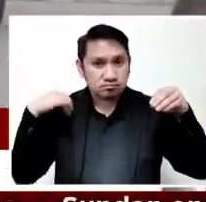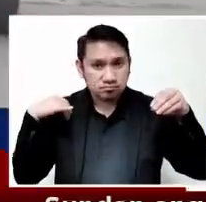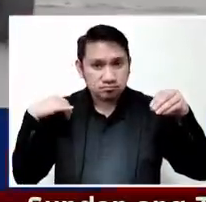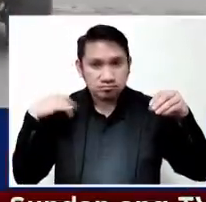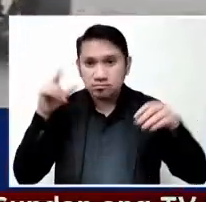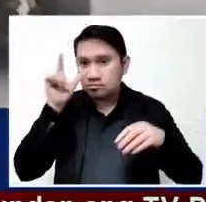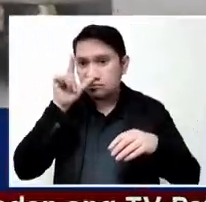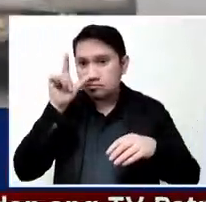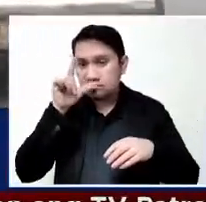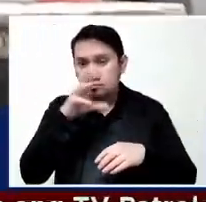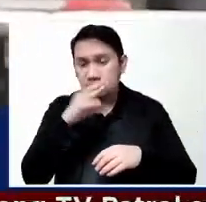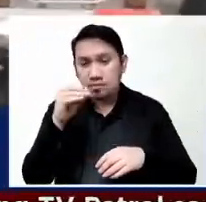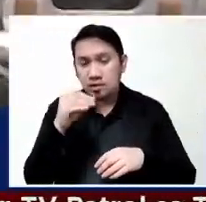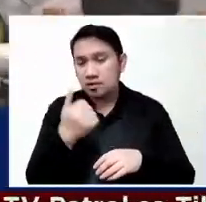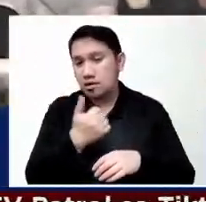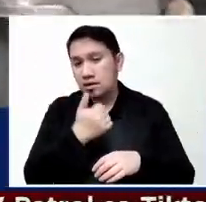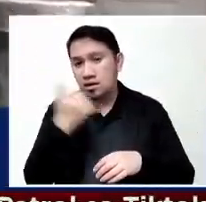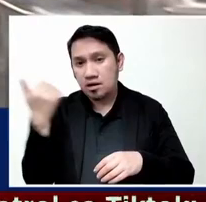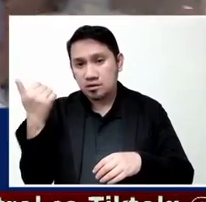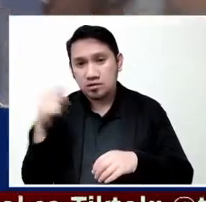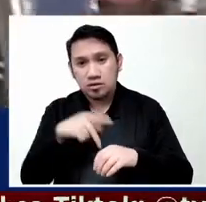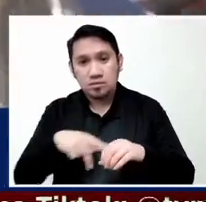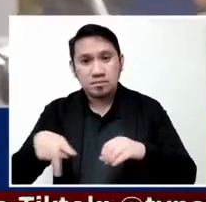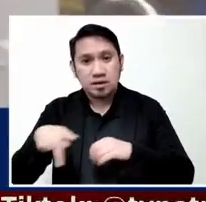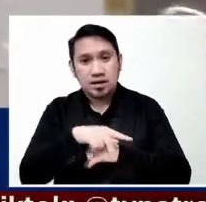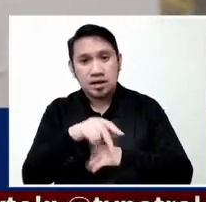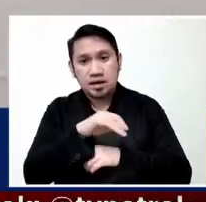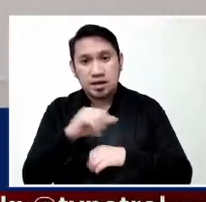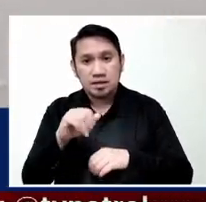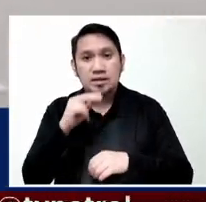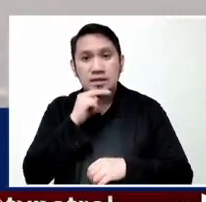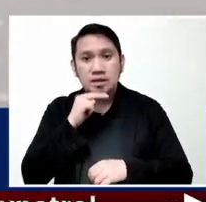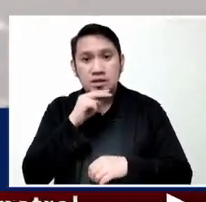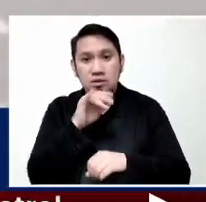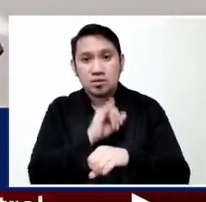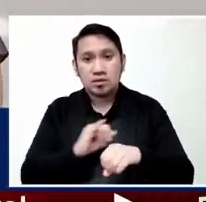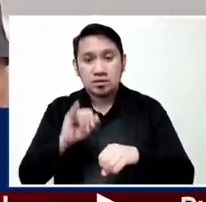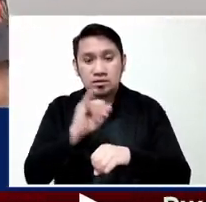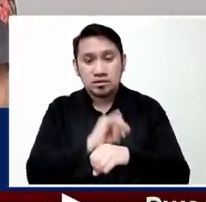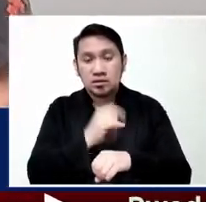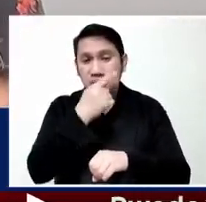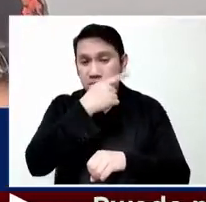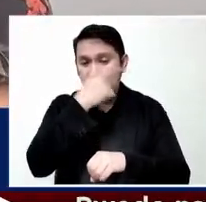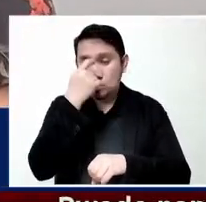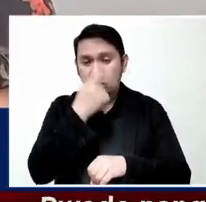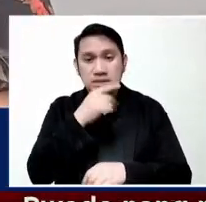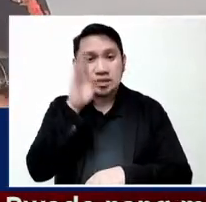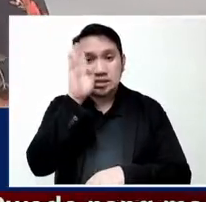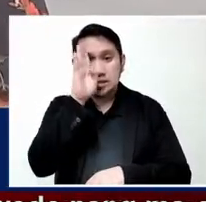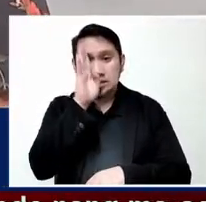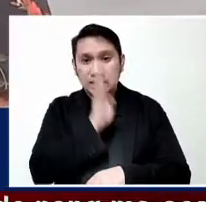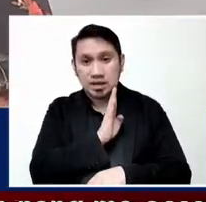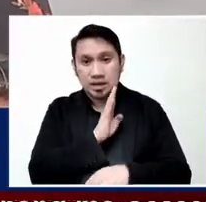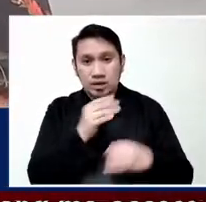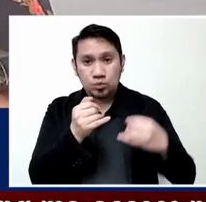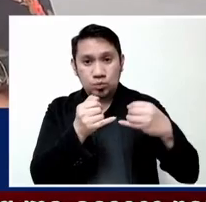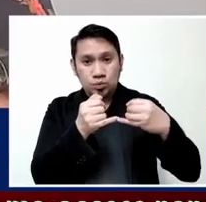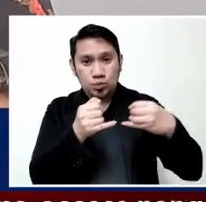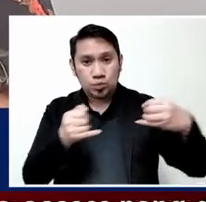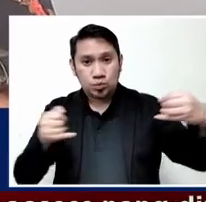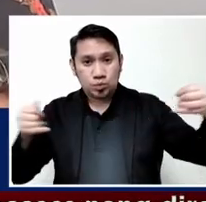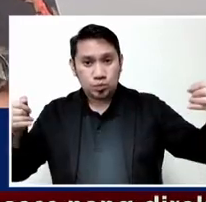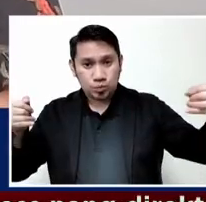ang mga power interruption sa Panay at Negros Island, ay ang pumaliyang transmission line ng National Grid Corporation